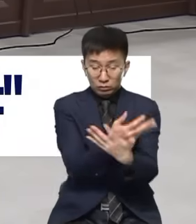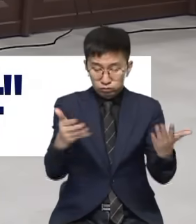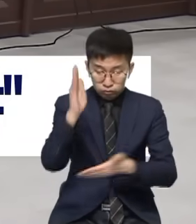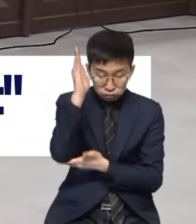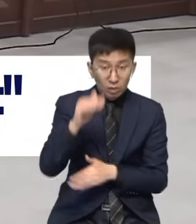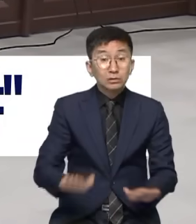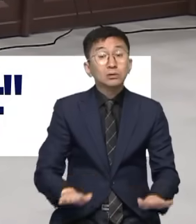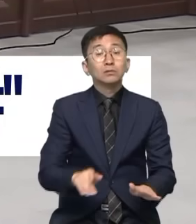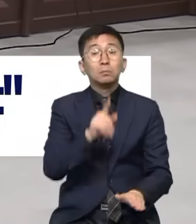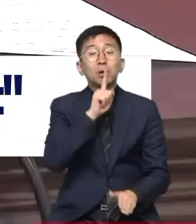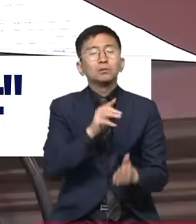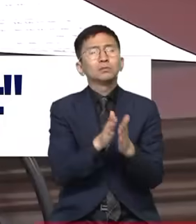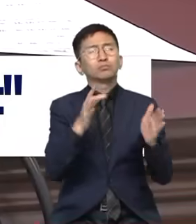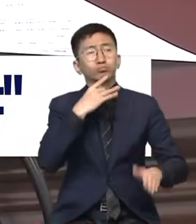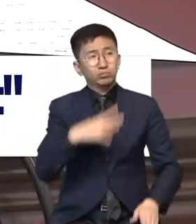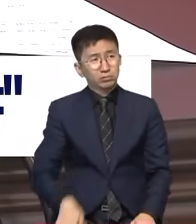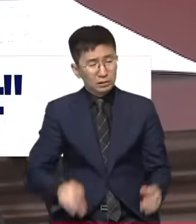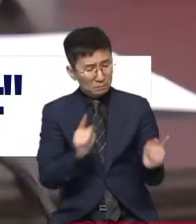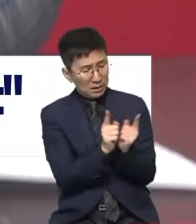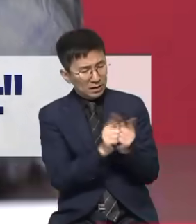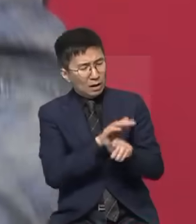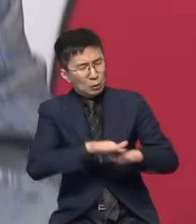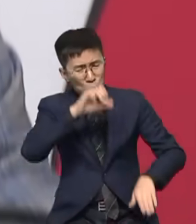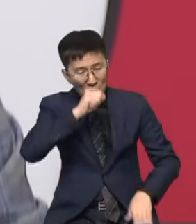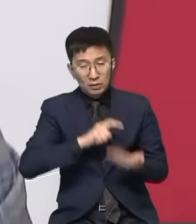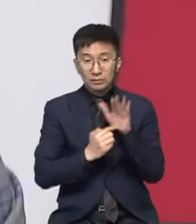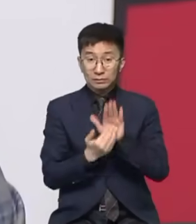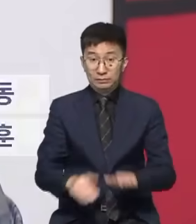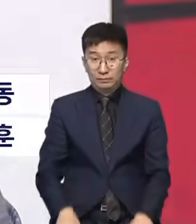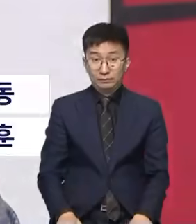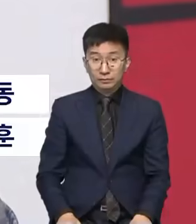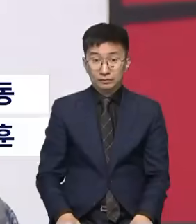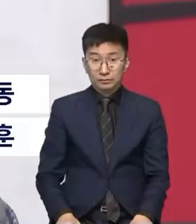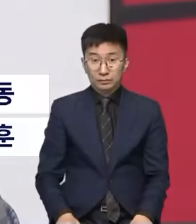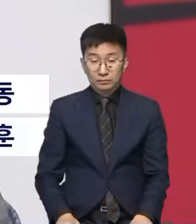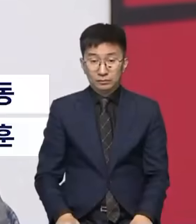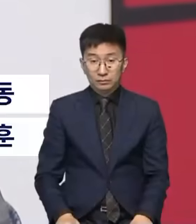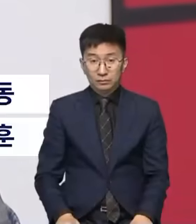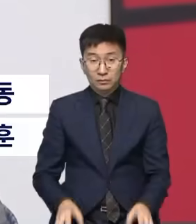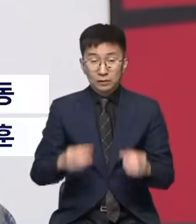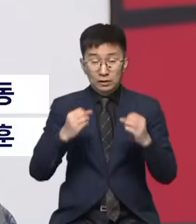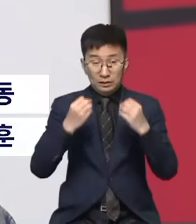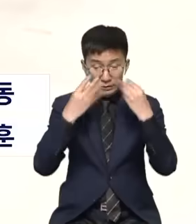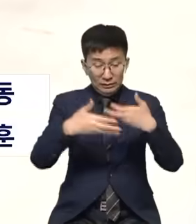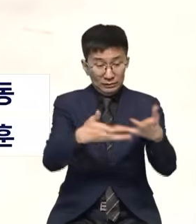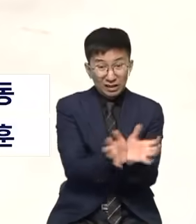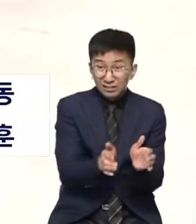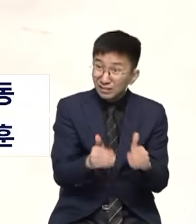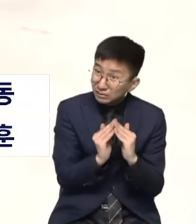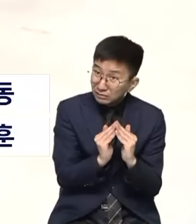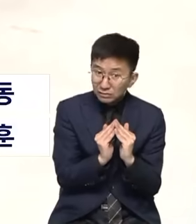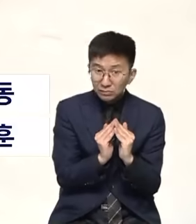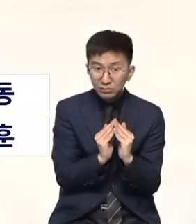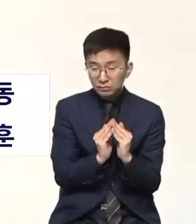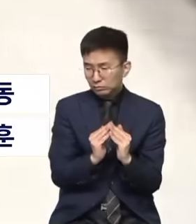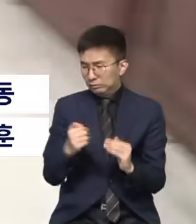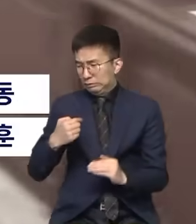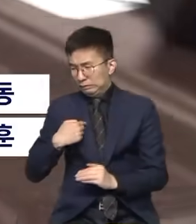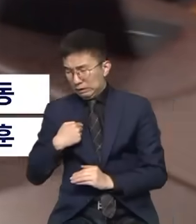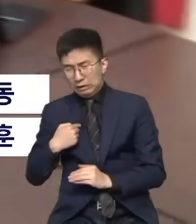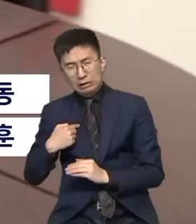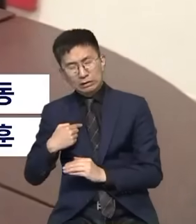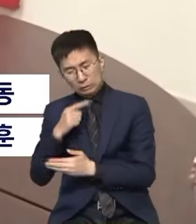이제 시작이라며 만나서 마음을 풀어야 한다고 밝혔고, 여권 일각의 신당 창당설에 대해선 당사자도 우리도